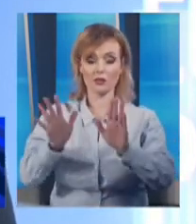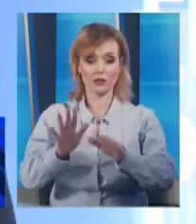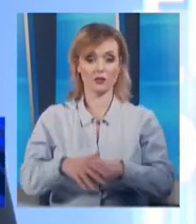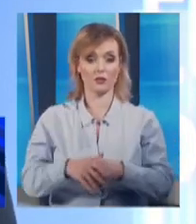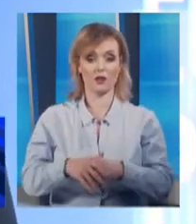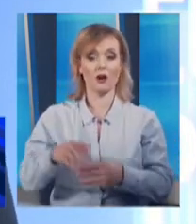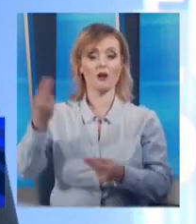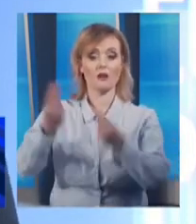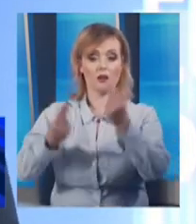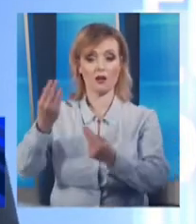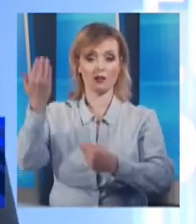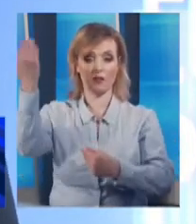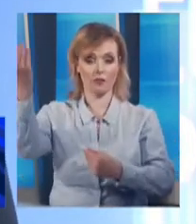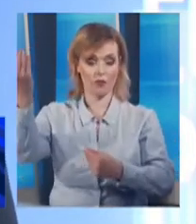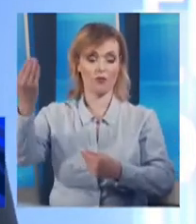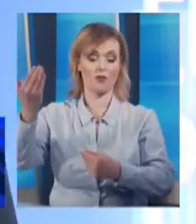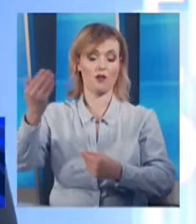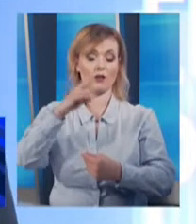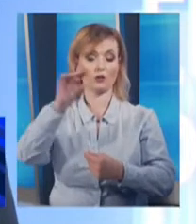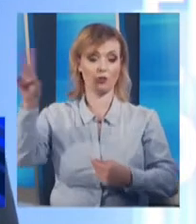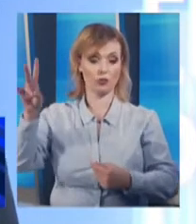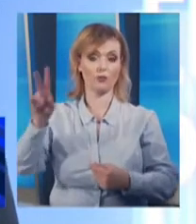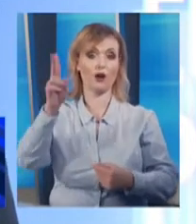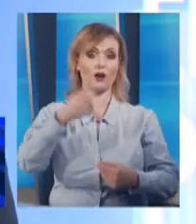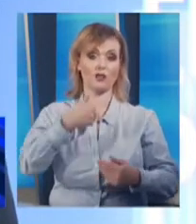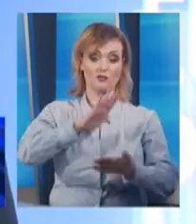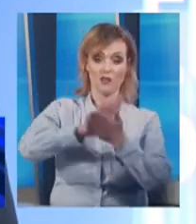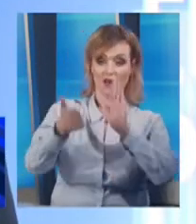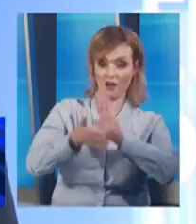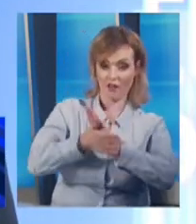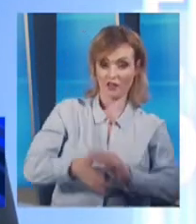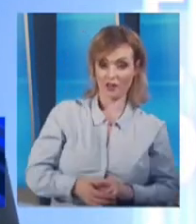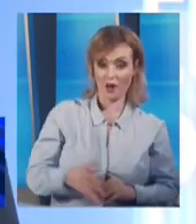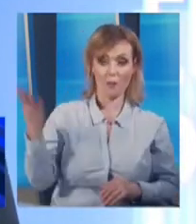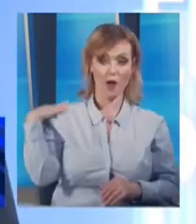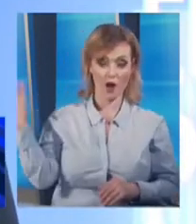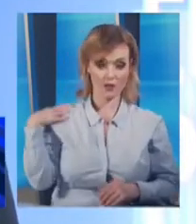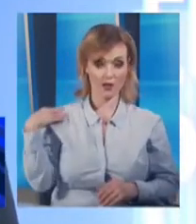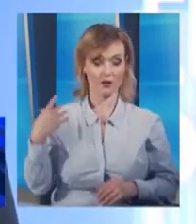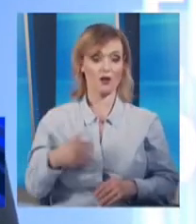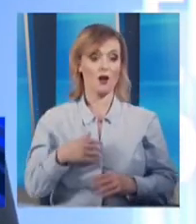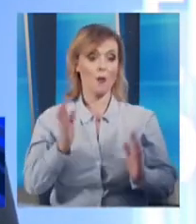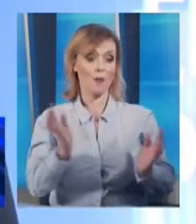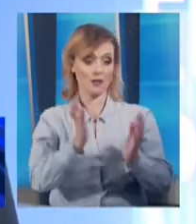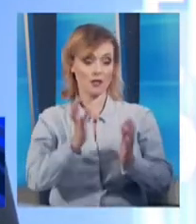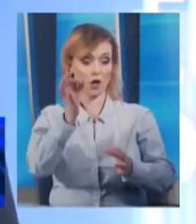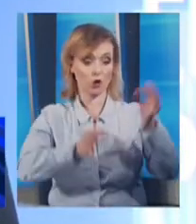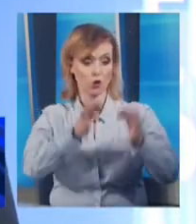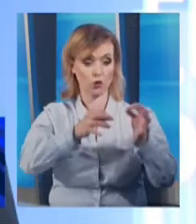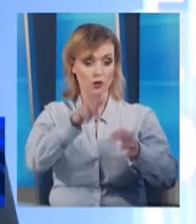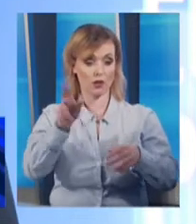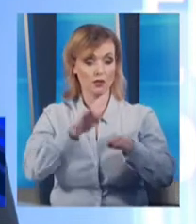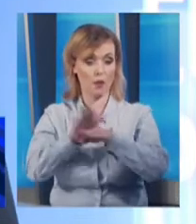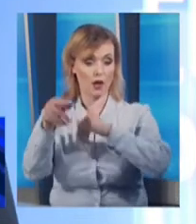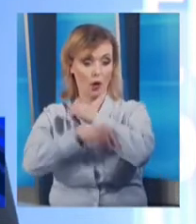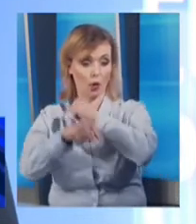facem jocul lui Dodon, care vroia înțelegeri pe la spate menținerea judecătorilor corupți și procurorilor